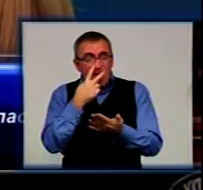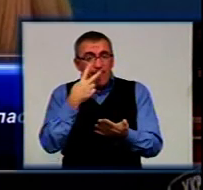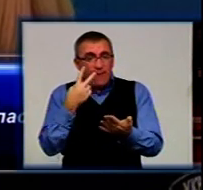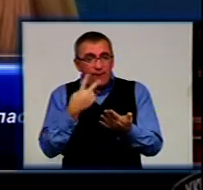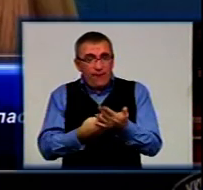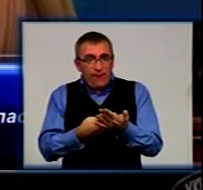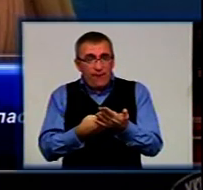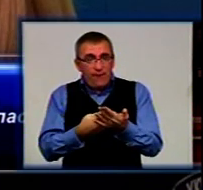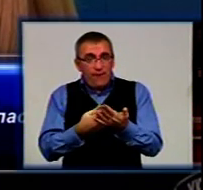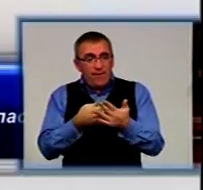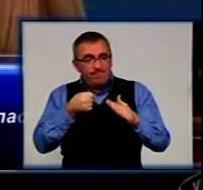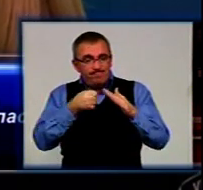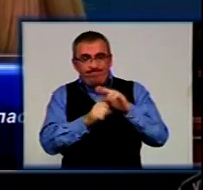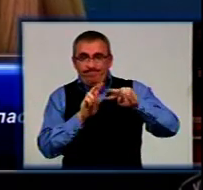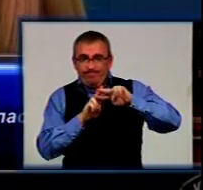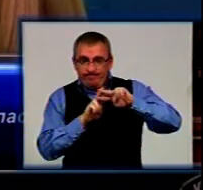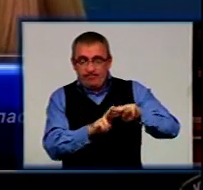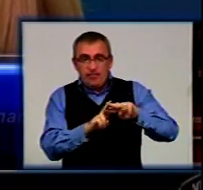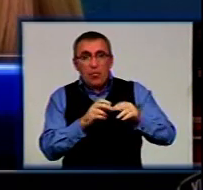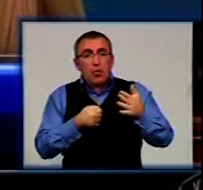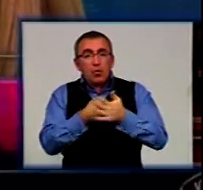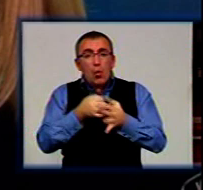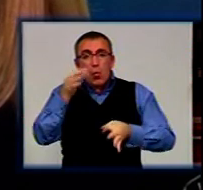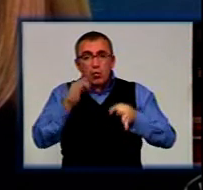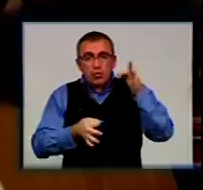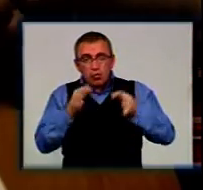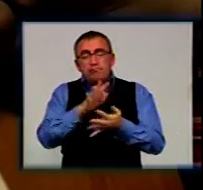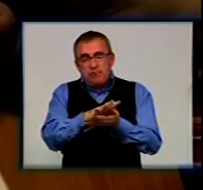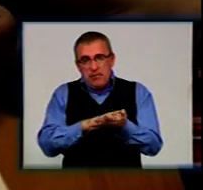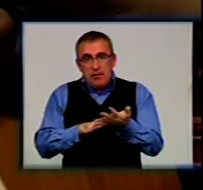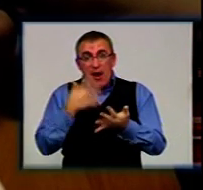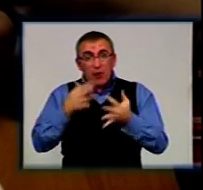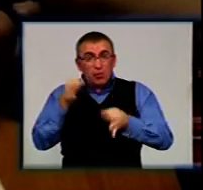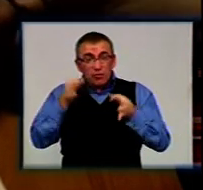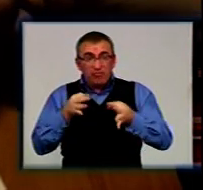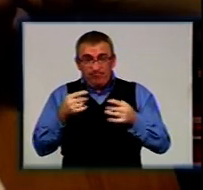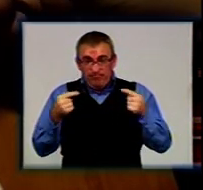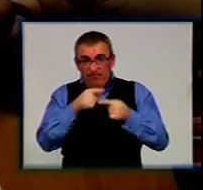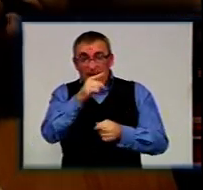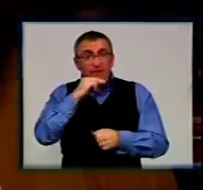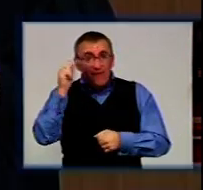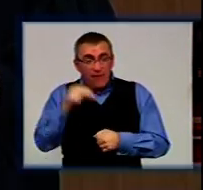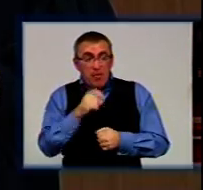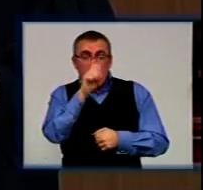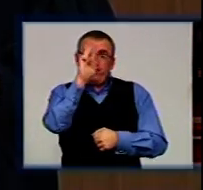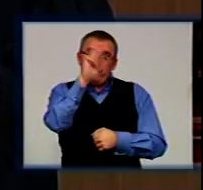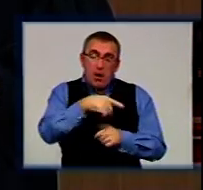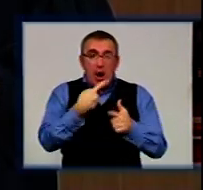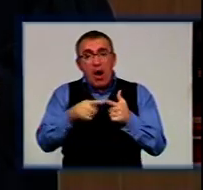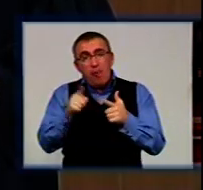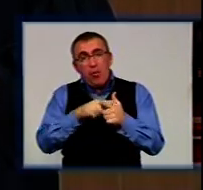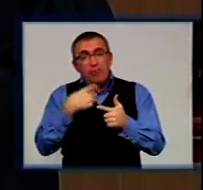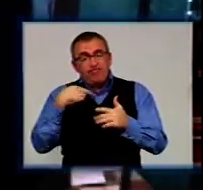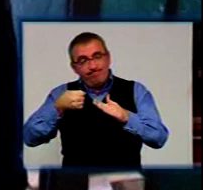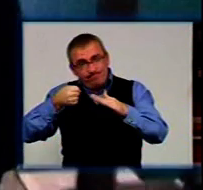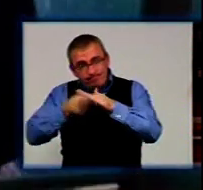вигляді тримання під вартою. Досудове розслідування у справі триває. Якщо суд визнає посадовця винним, йому загрожує штраф або позбавлення